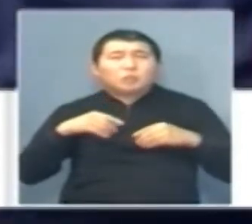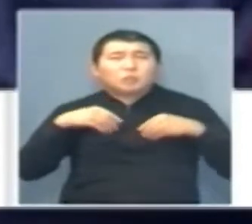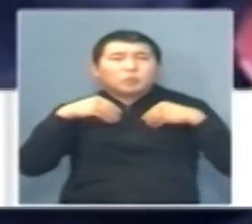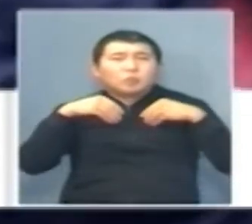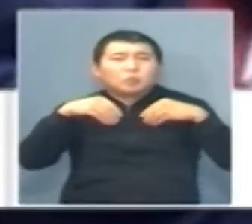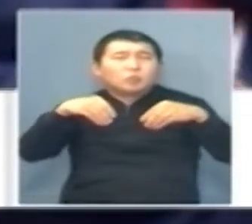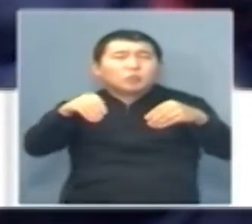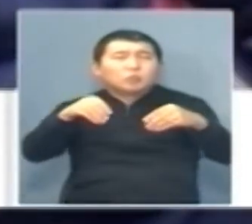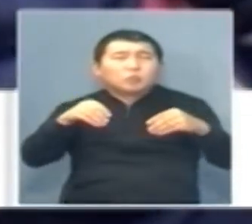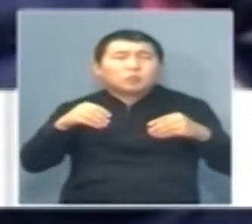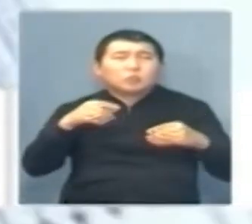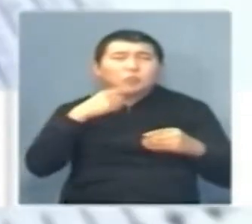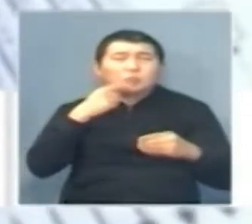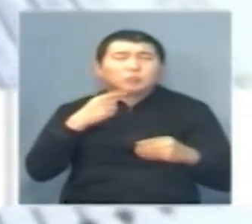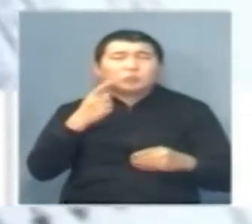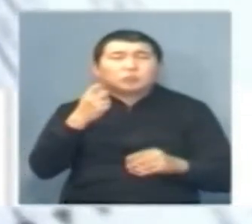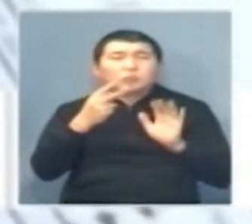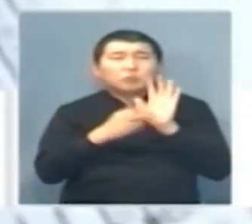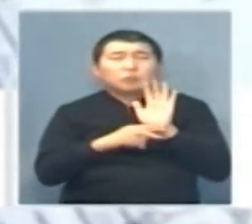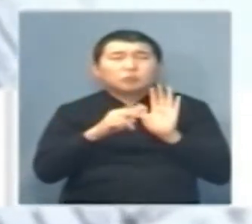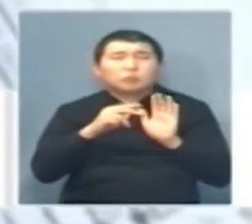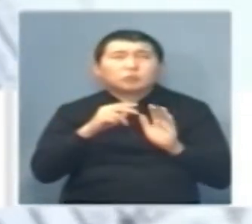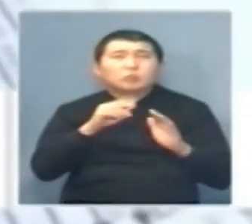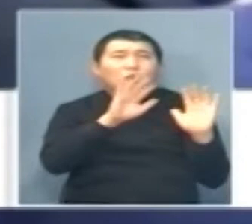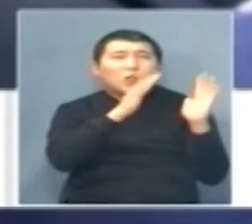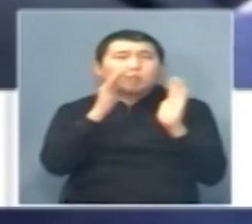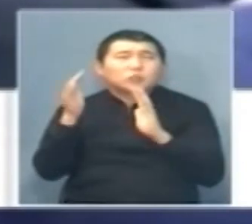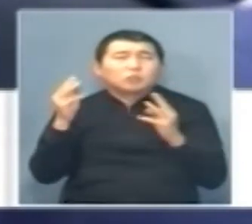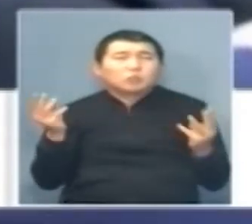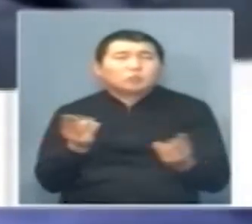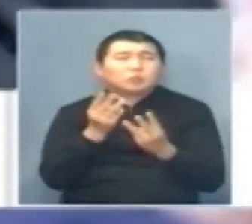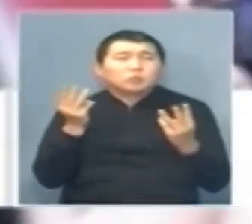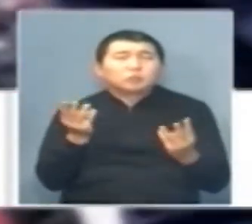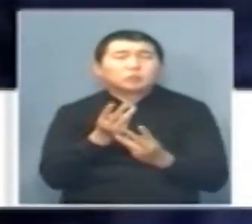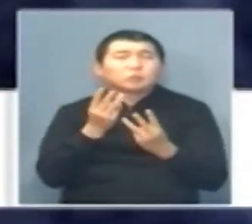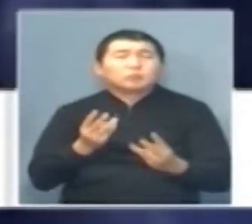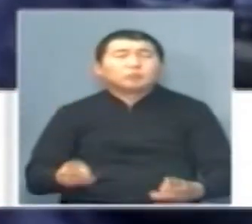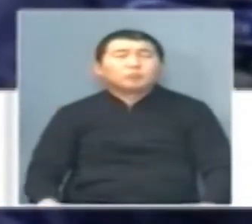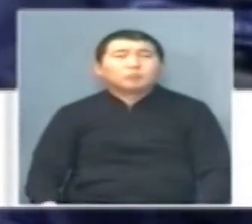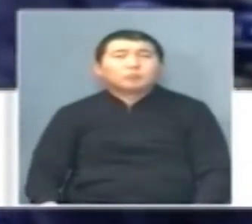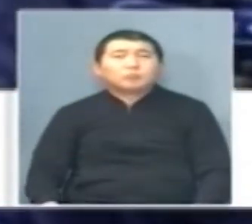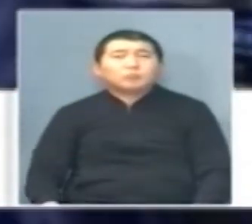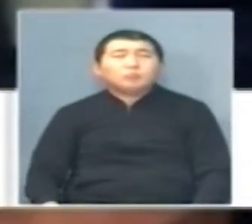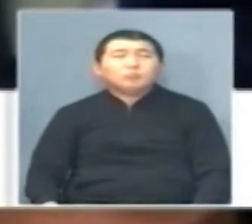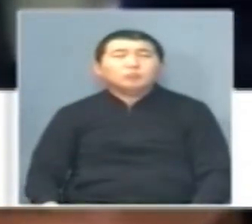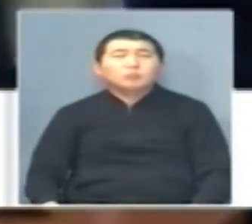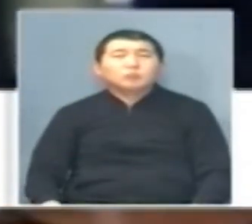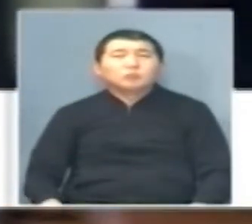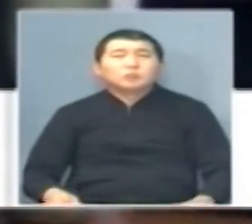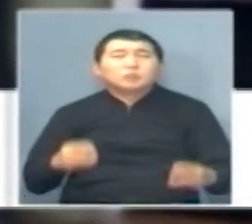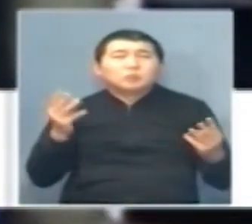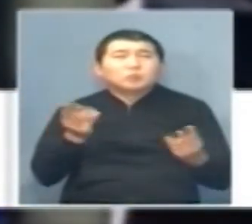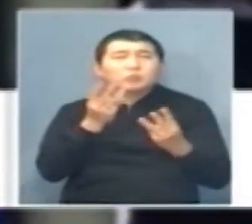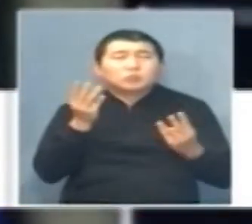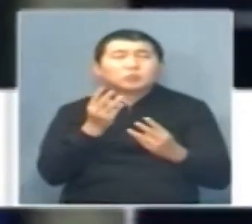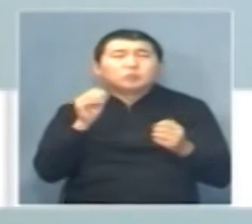пожароопасного периода произошло более 170 лесных пожаров. В связи с участившимися на территории области случаями загораний сухой травы в